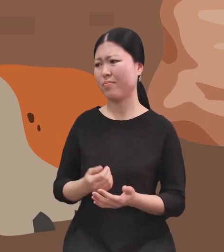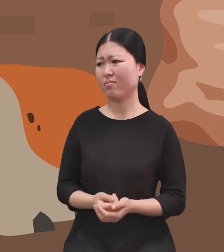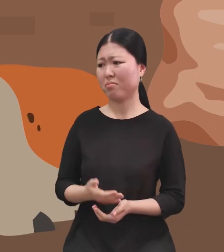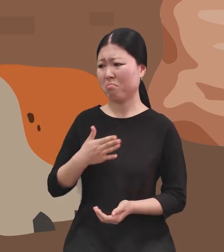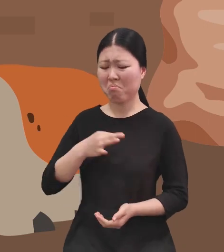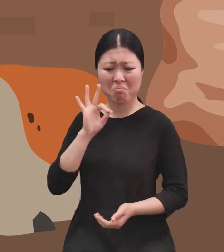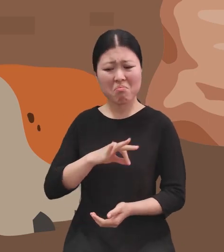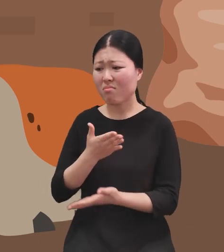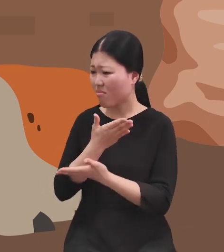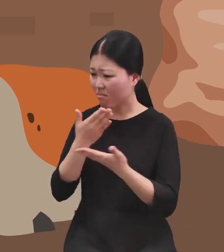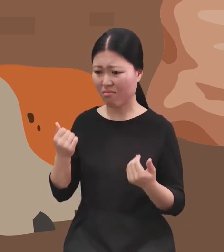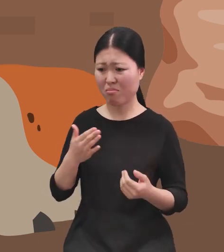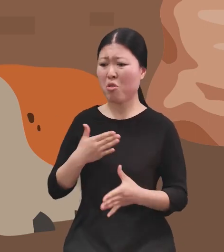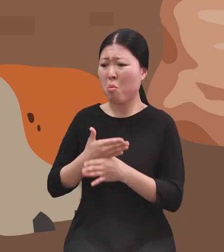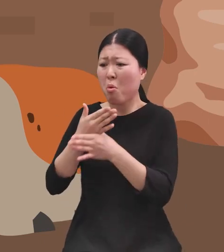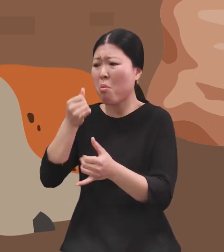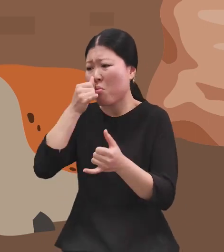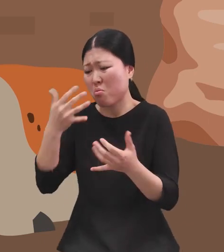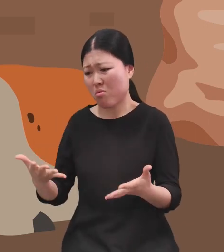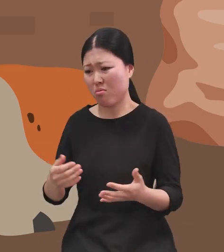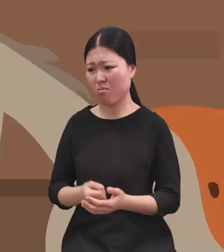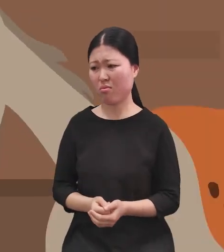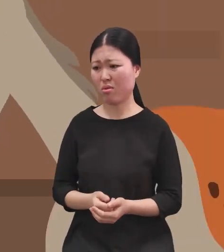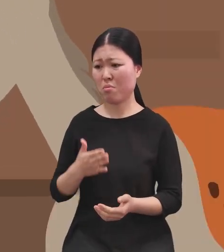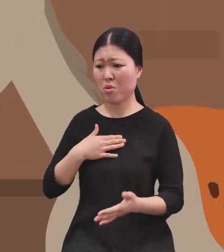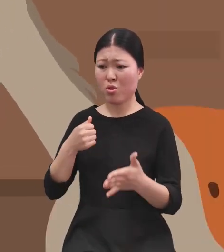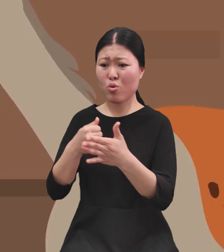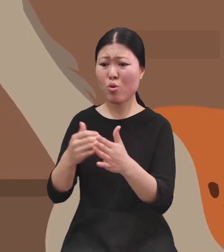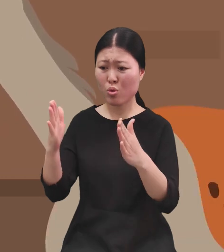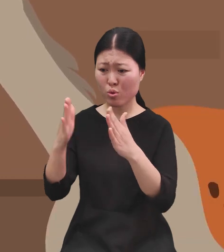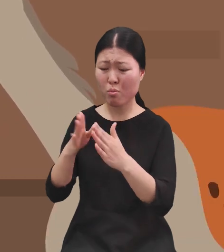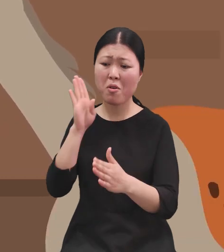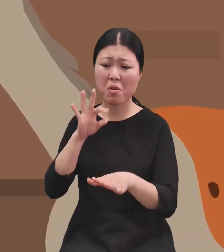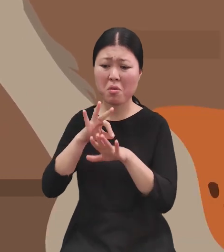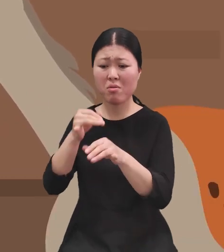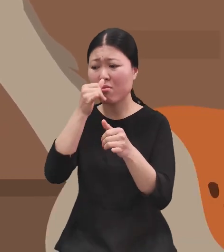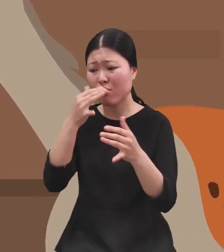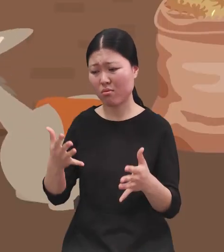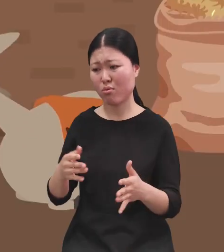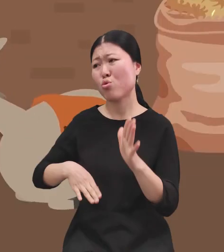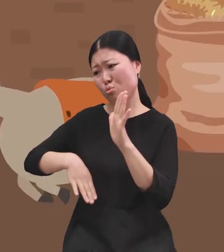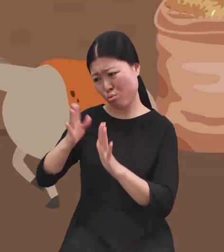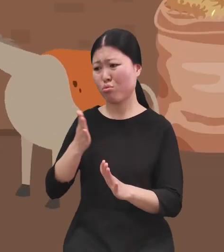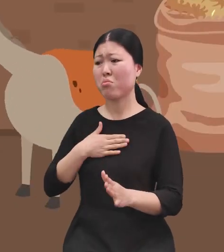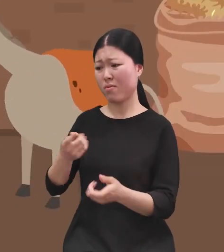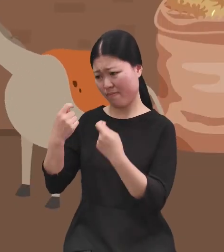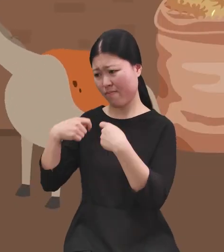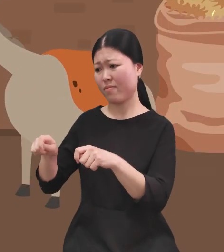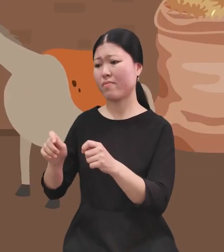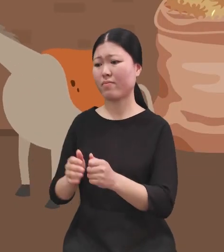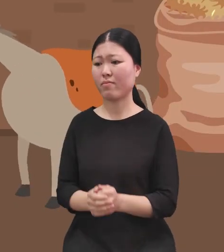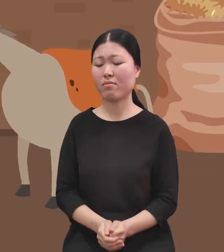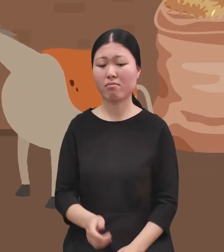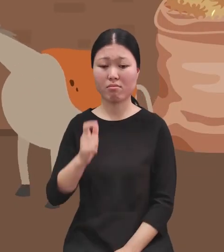Мен ол 90 мүн. Менің бар болғының дәлі маңесіз. Жада қалса суыны да түзі күрек қармай албайым. Ем неге мені сатып,